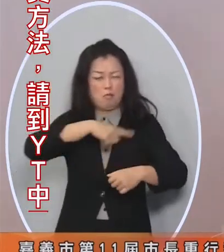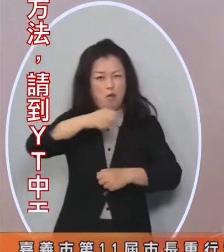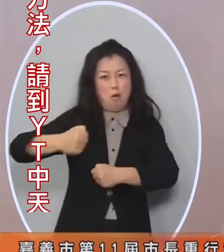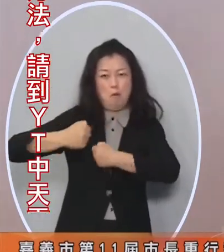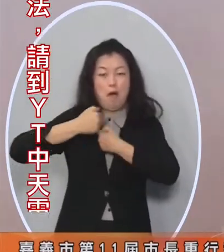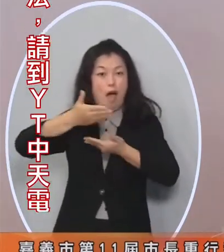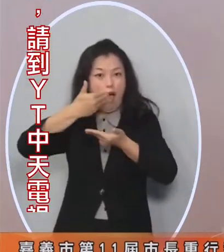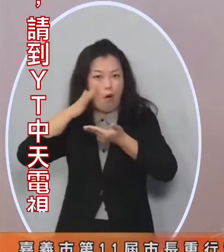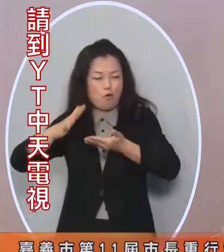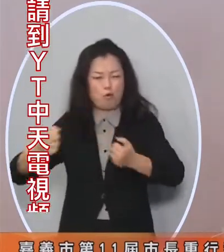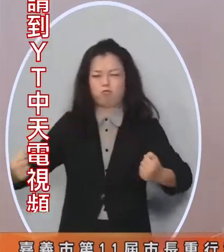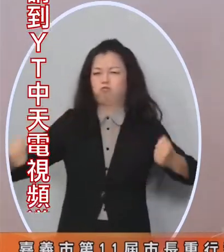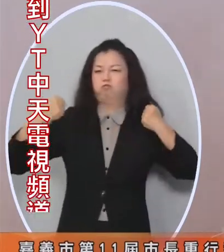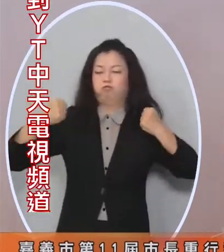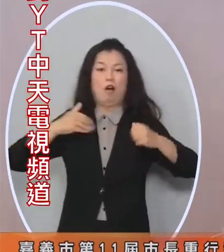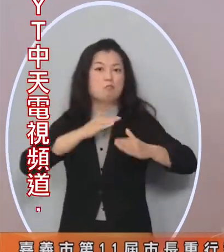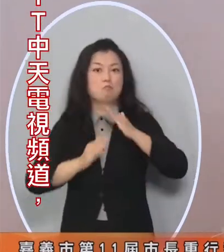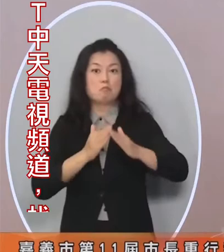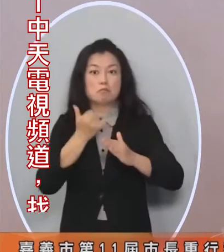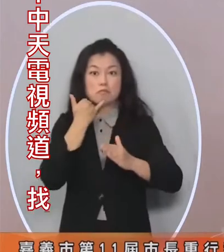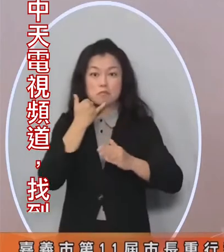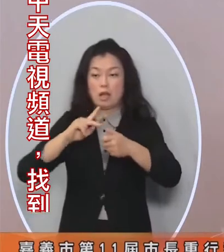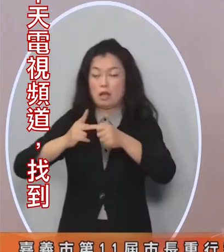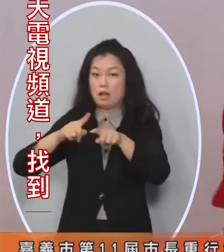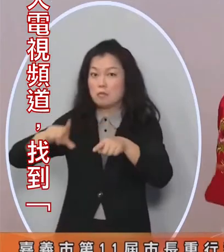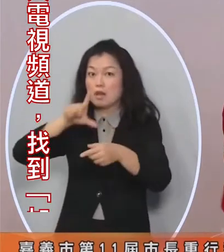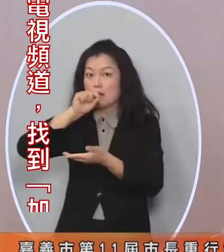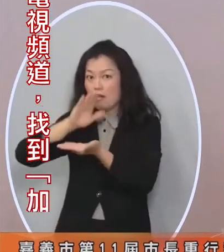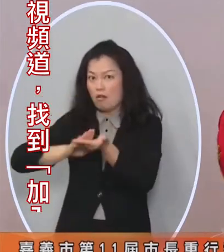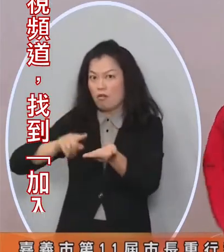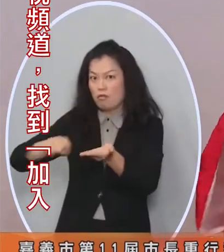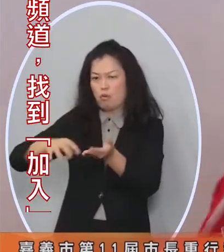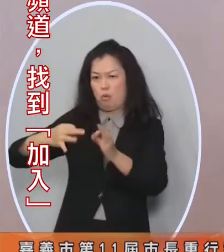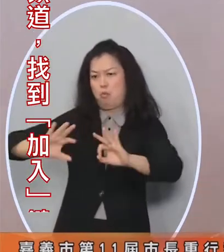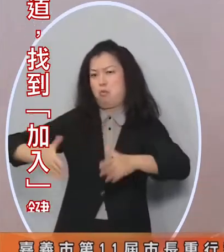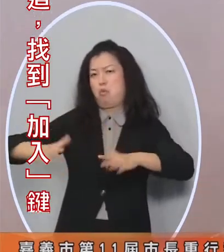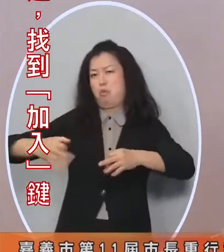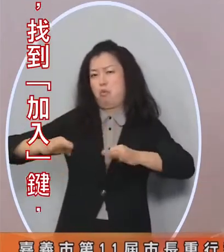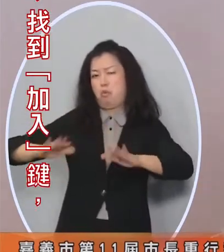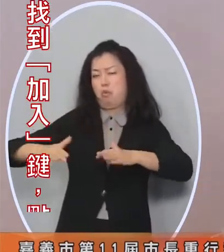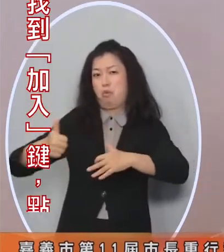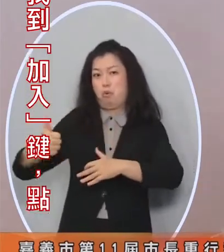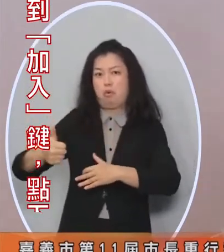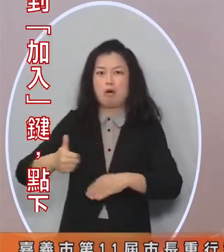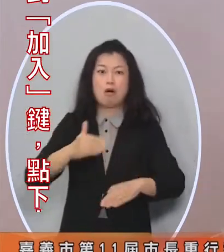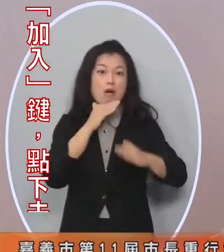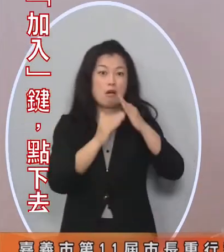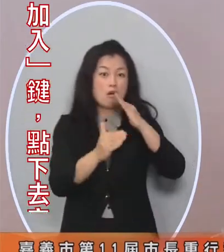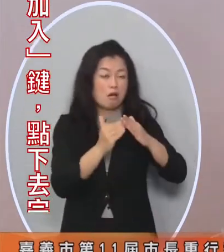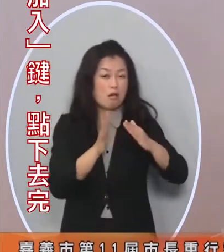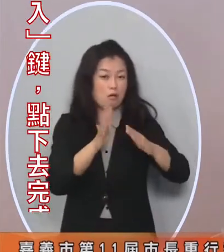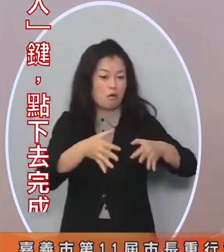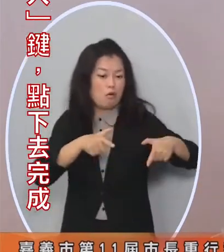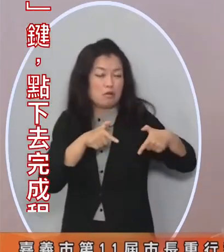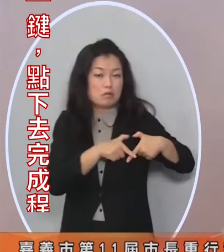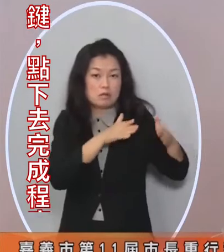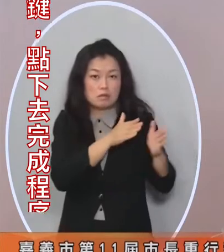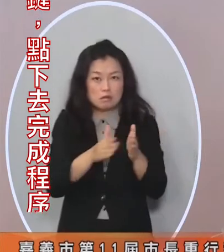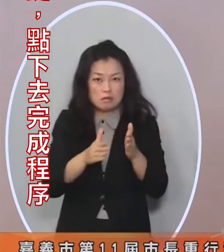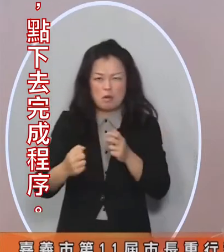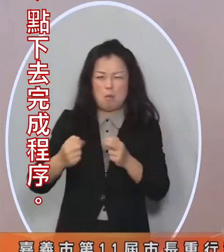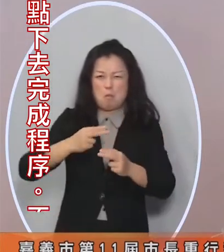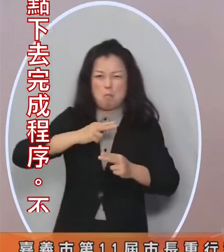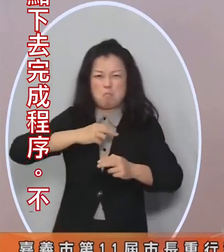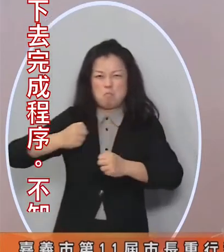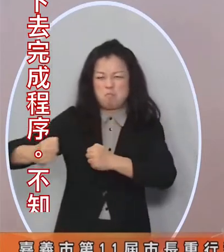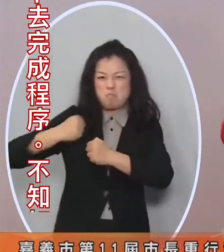以打仗，而且和平鸡肉饭哦，他可以赚钱，可以发财，他有。各位，打仗它不只是心理战、武力战，还有经济战